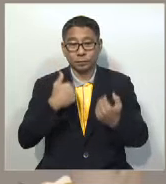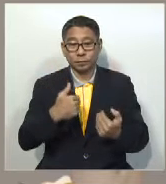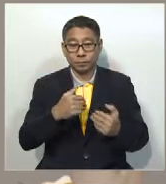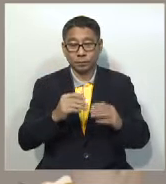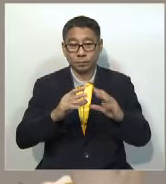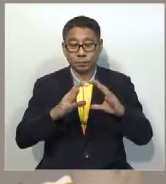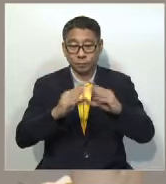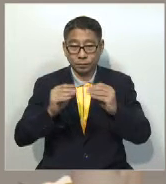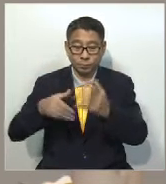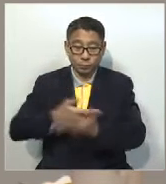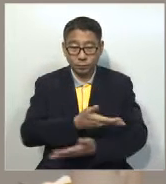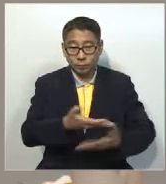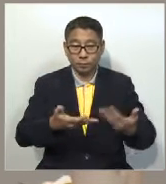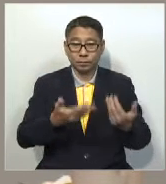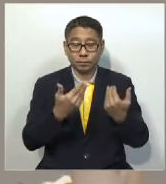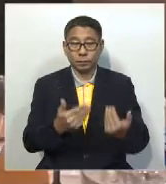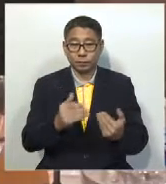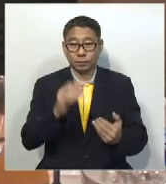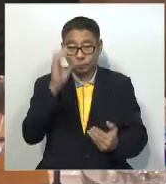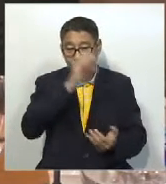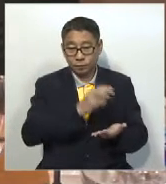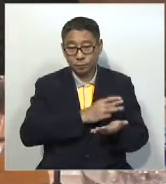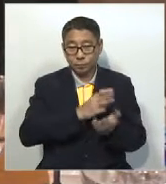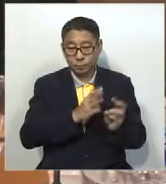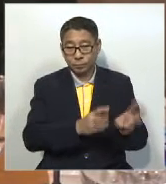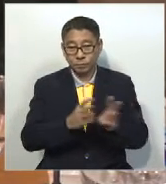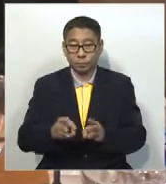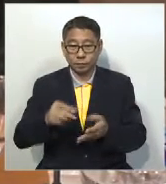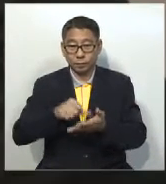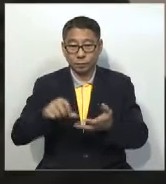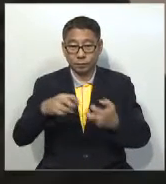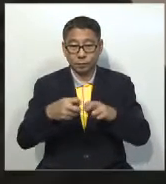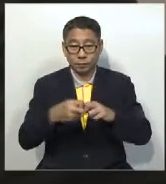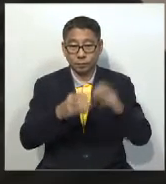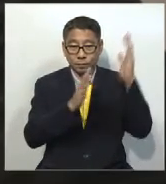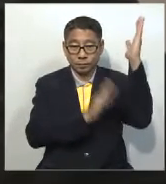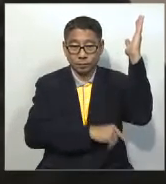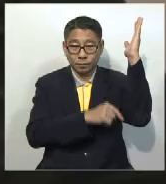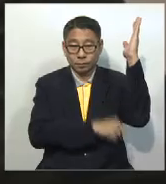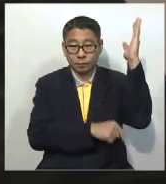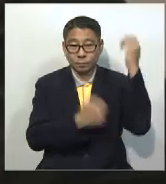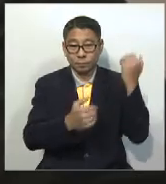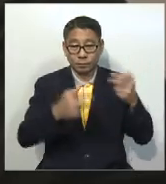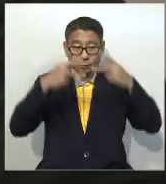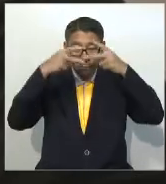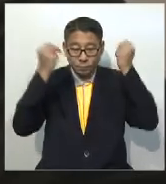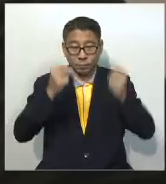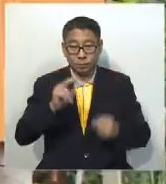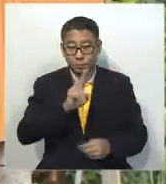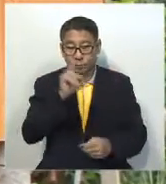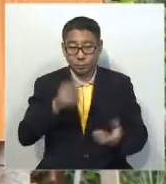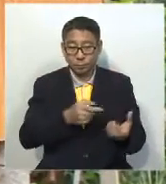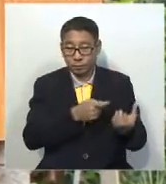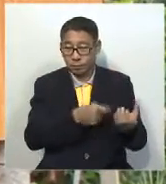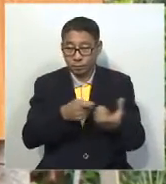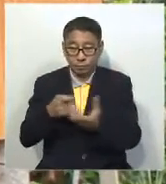าที่สำนักพระพุทธศาสนาแห่งชาติเพื่อหามาตรการดูแลคณะสงฆ์ในพื้นที่จังหวัดชายแดนภาคใต้หลังเกิดเหตุคนร้ายใช้อาวุธ